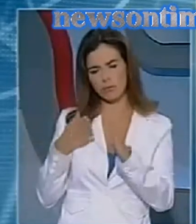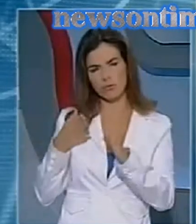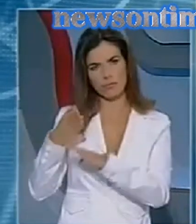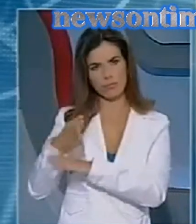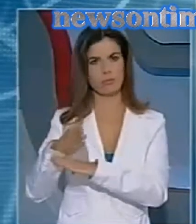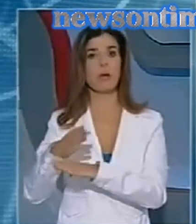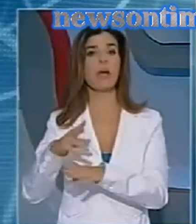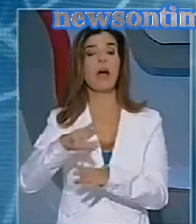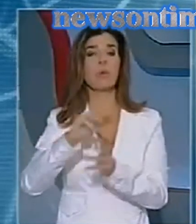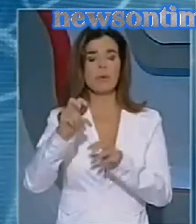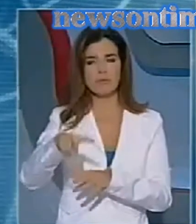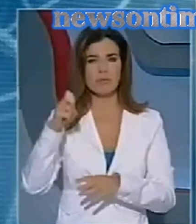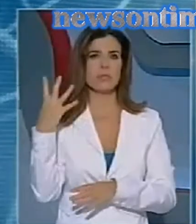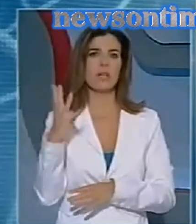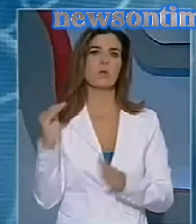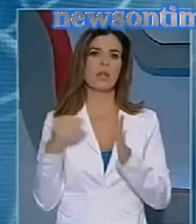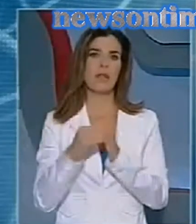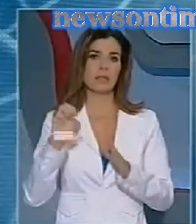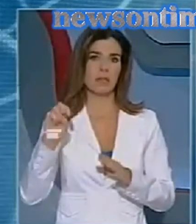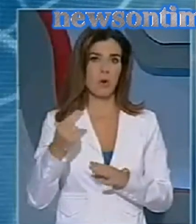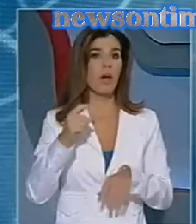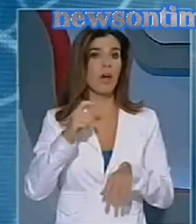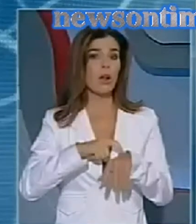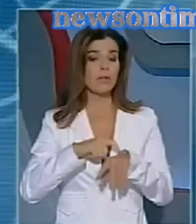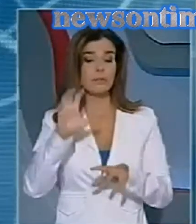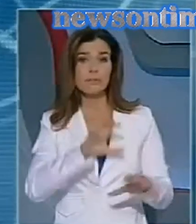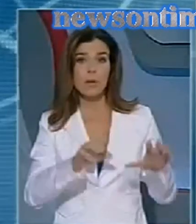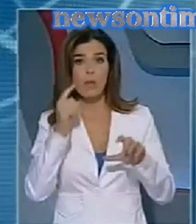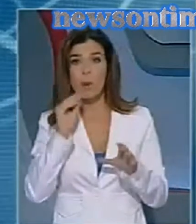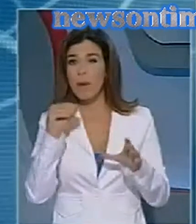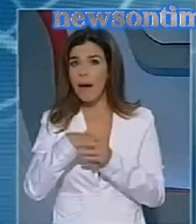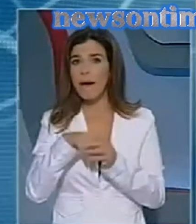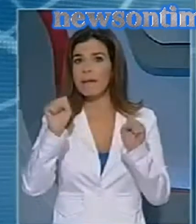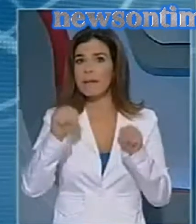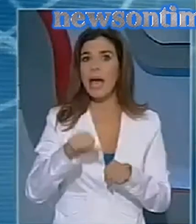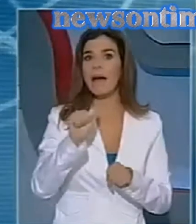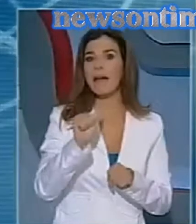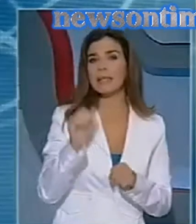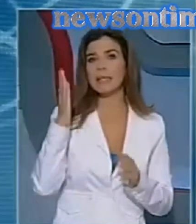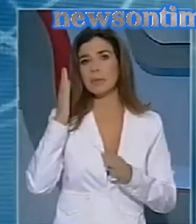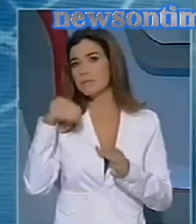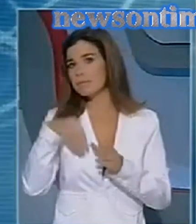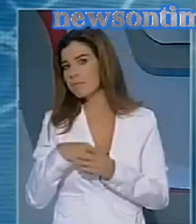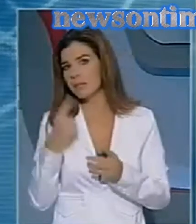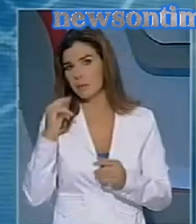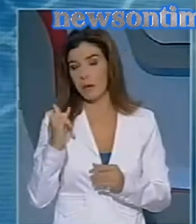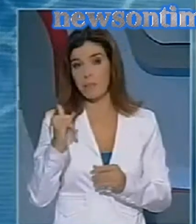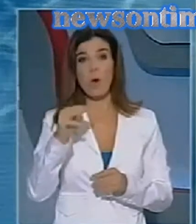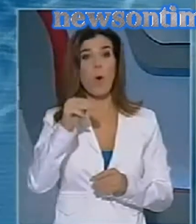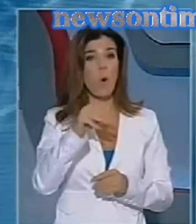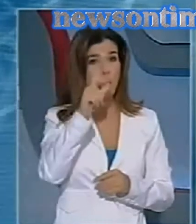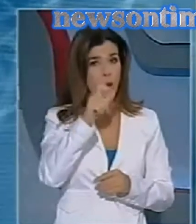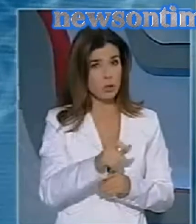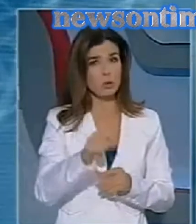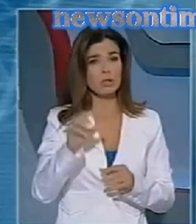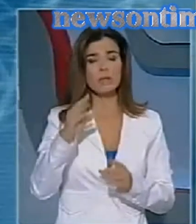Αύγουστο με λία 400.000 ευρώ, ενώ εξετάζεται η συμμετοχή του σε ληστείες στην Ακράτα και τις Πέτσες. Υπενθυμίζεται ότι ο Νίκος Μαζιώτης,